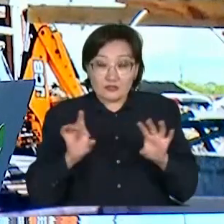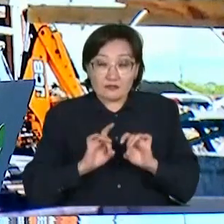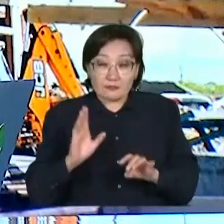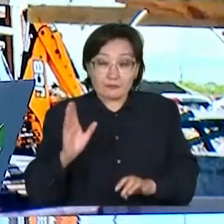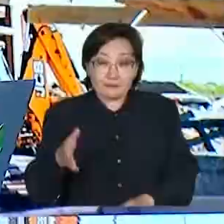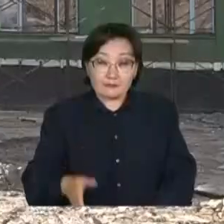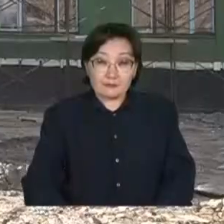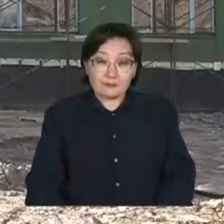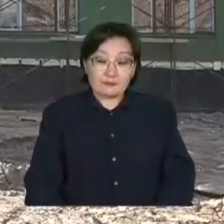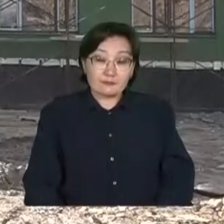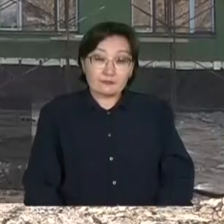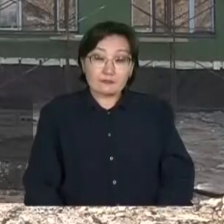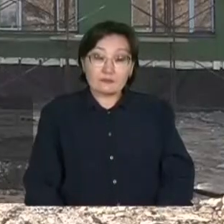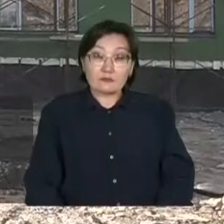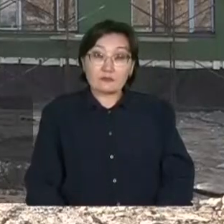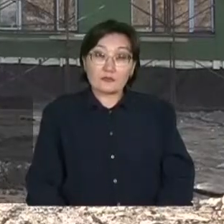Абитовой.